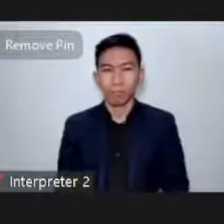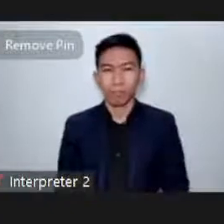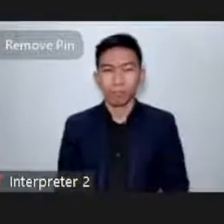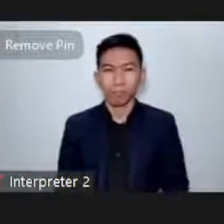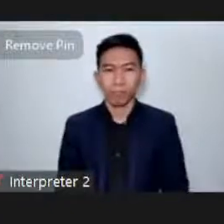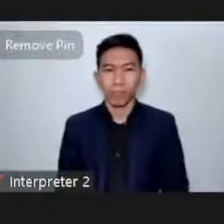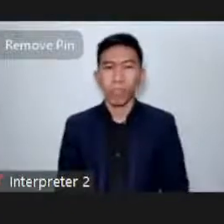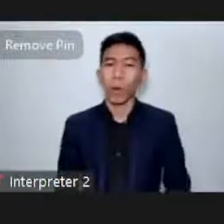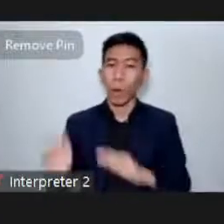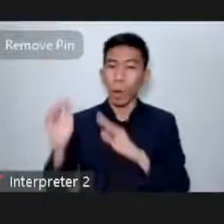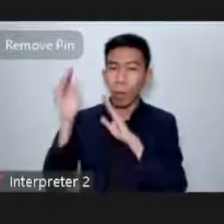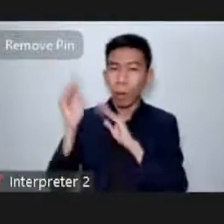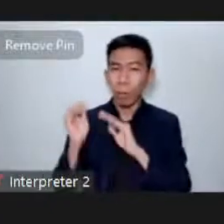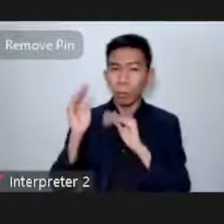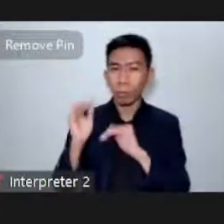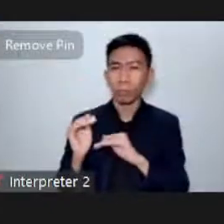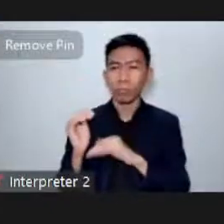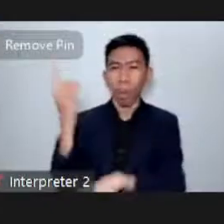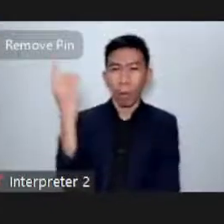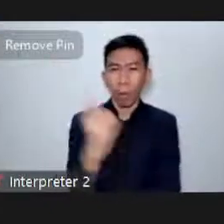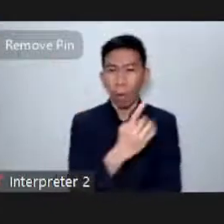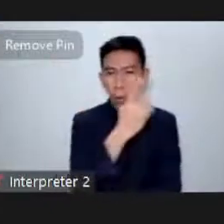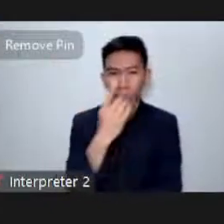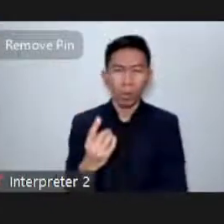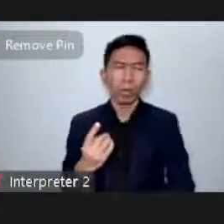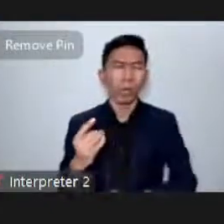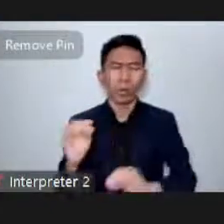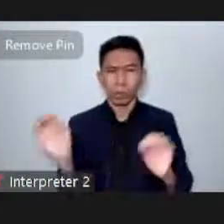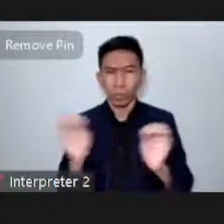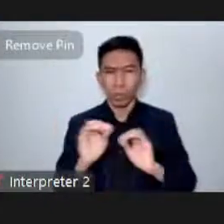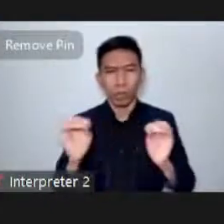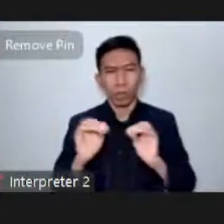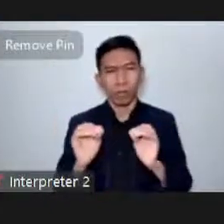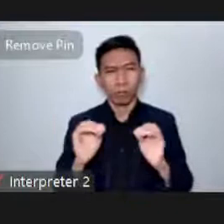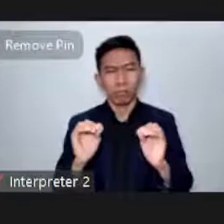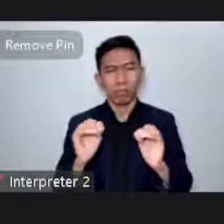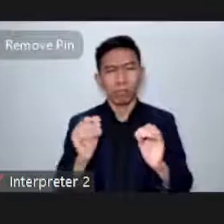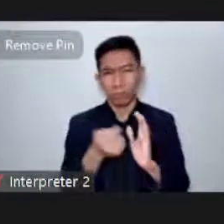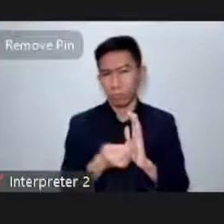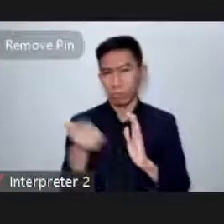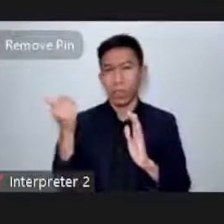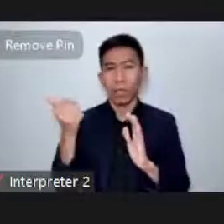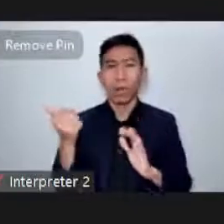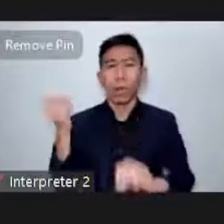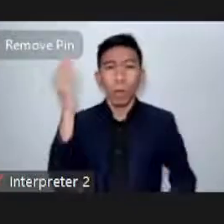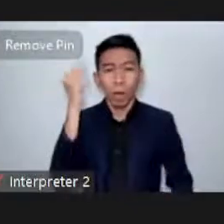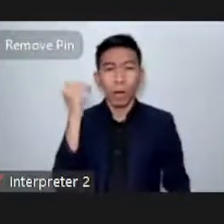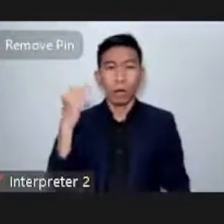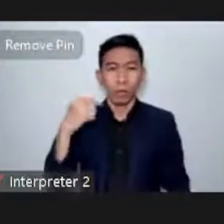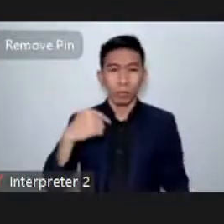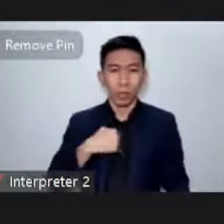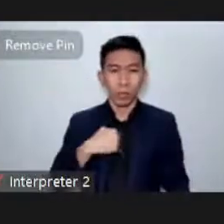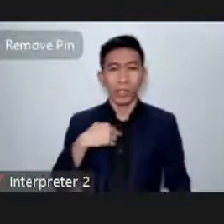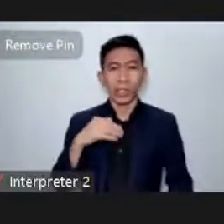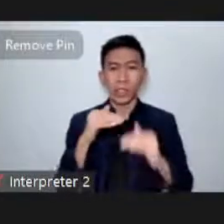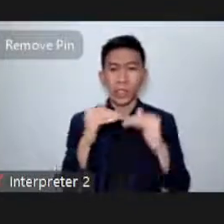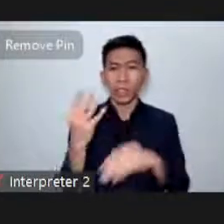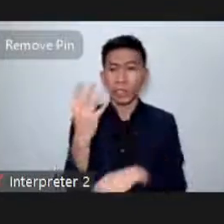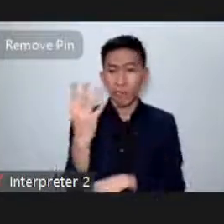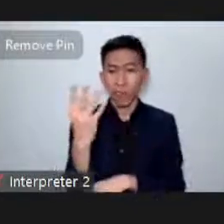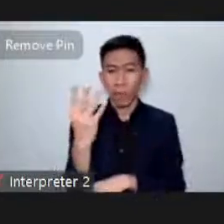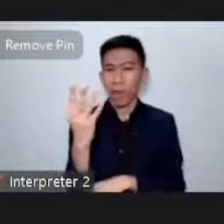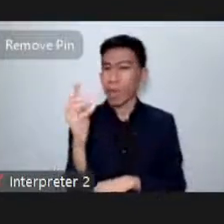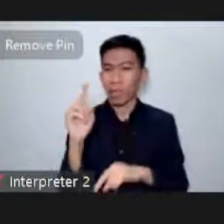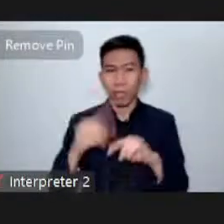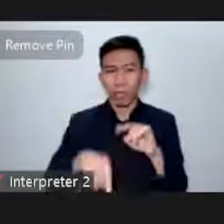At sana po wala pong discrimination dahil po sa aming mga stage 4 ay hindi pwedeng